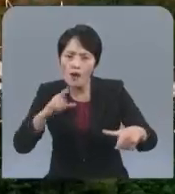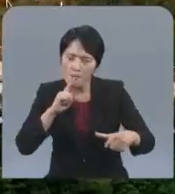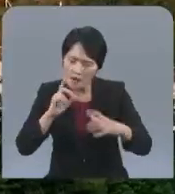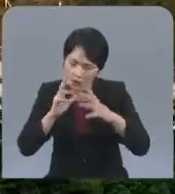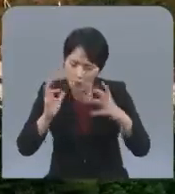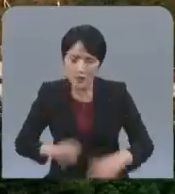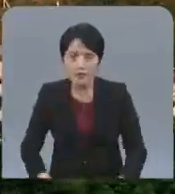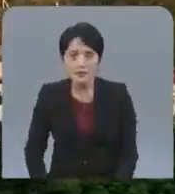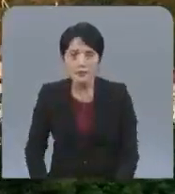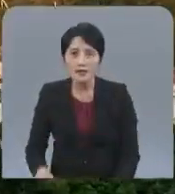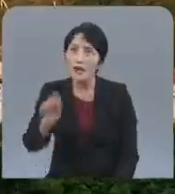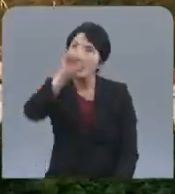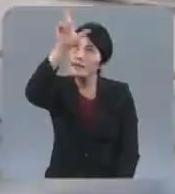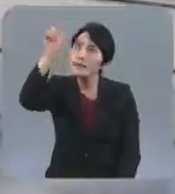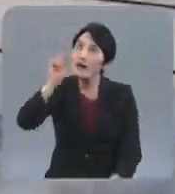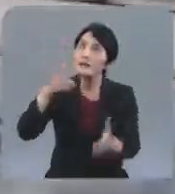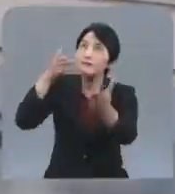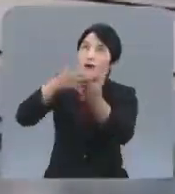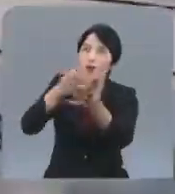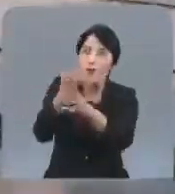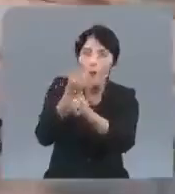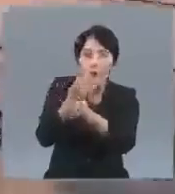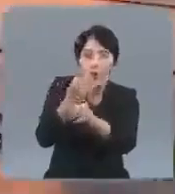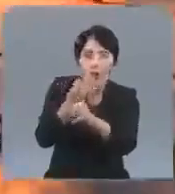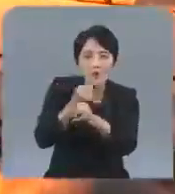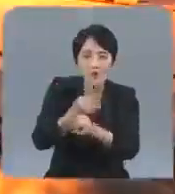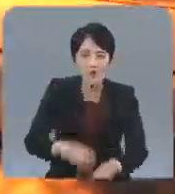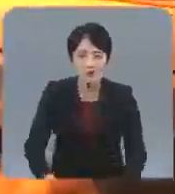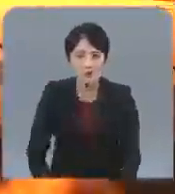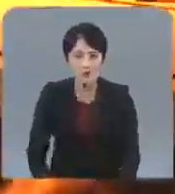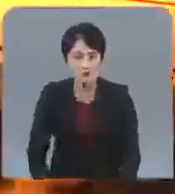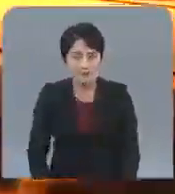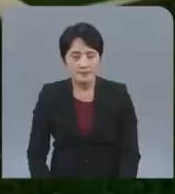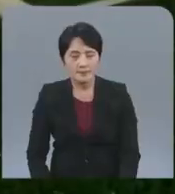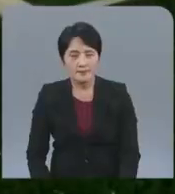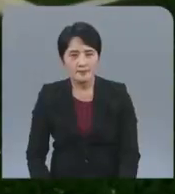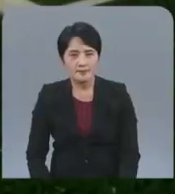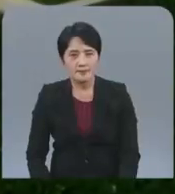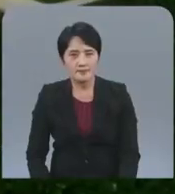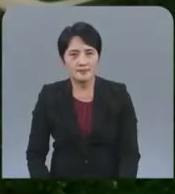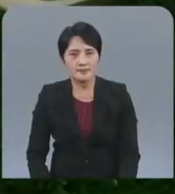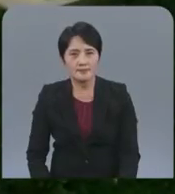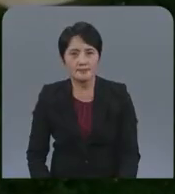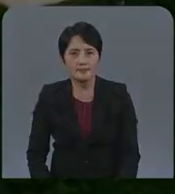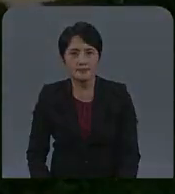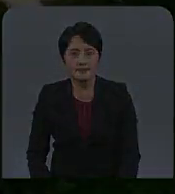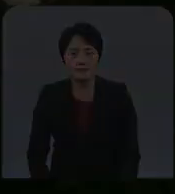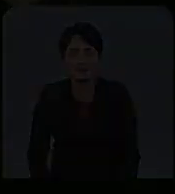internes ces querelles entrav ainsi considérablement la progression vers un allunissage d'hommes ou d'angin sud-coréen